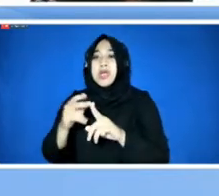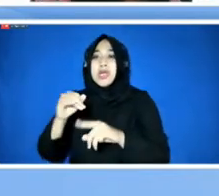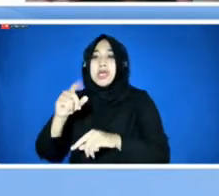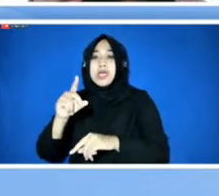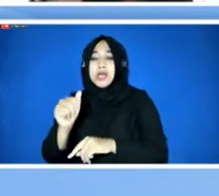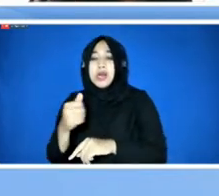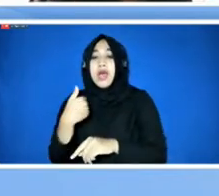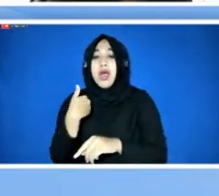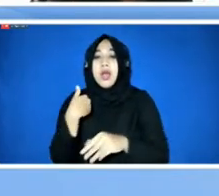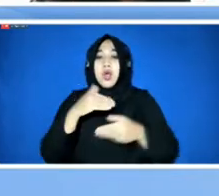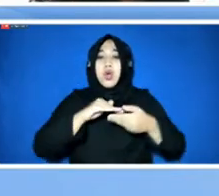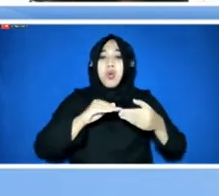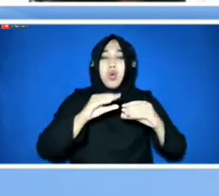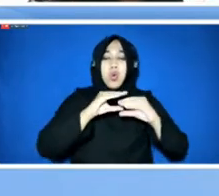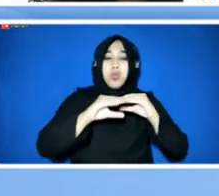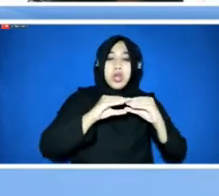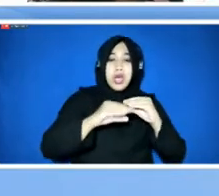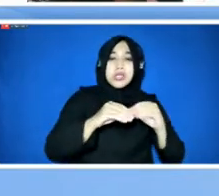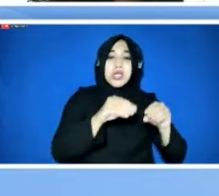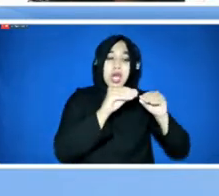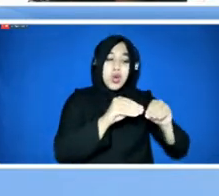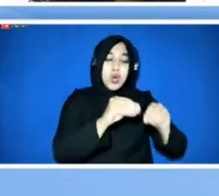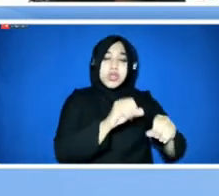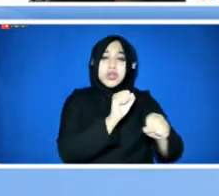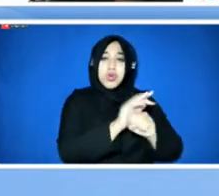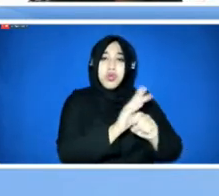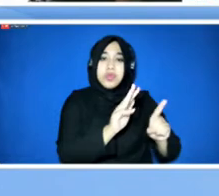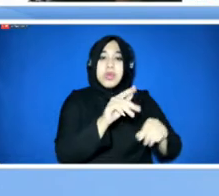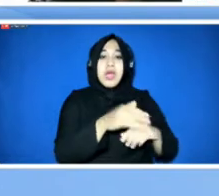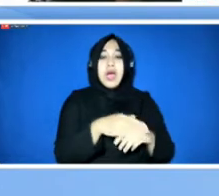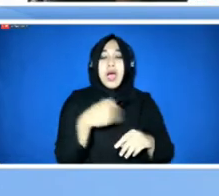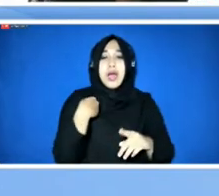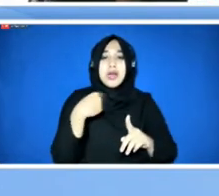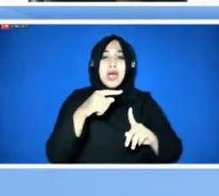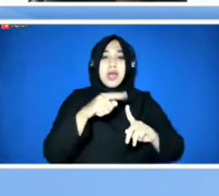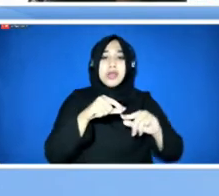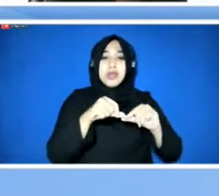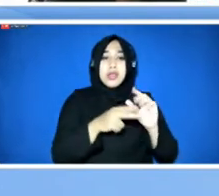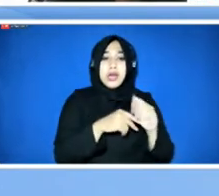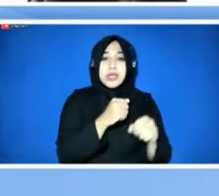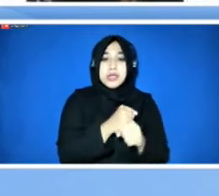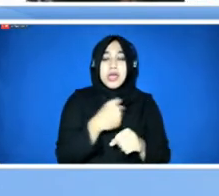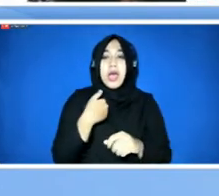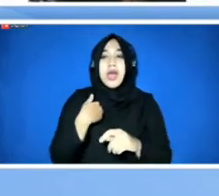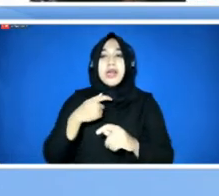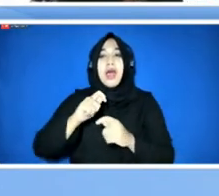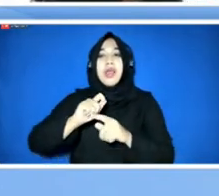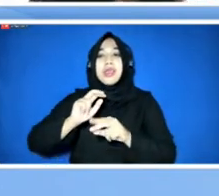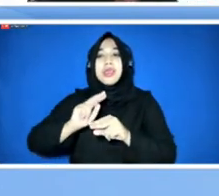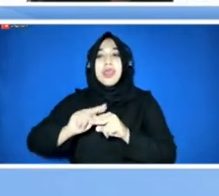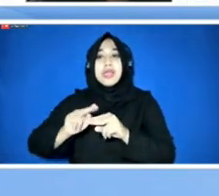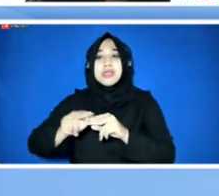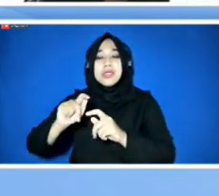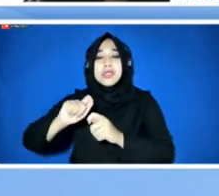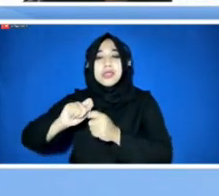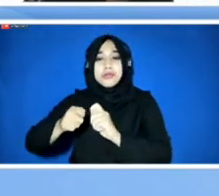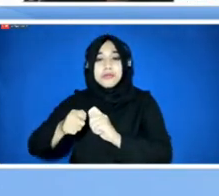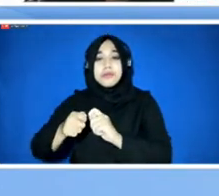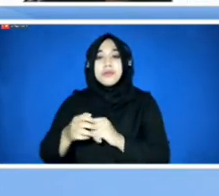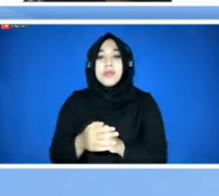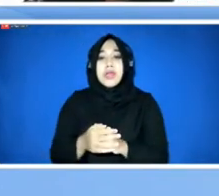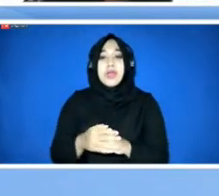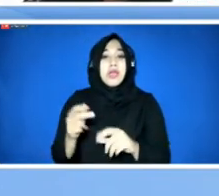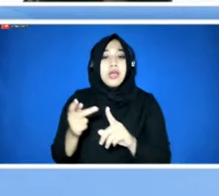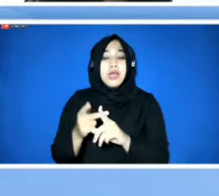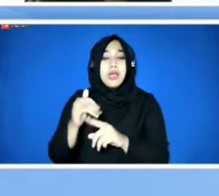ada komunikasi dan edukasi pandemi, ada juga tracing, dan juga ada testing di situ. Kemudian lebih ke hilir